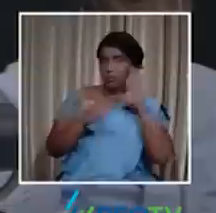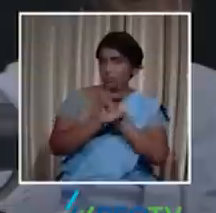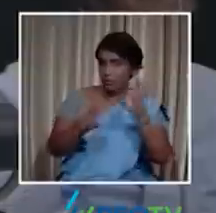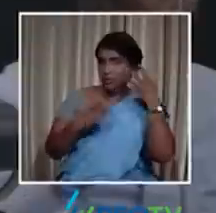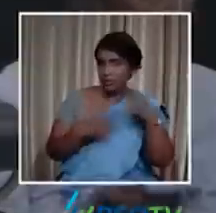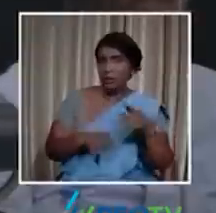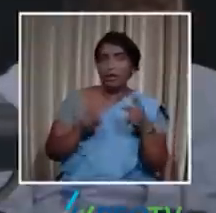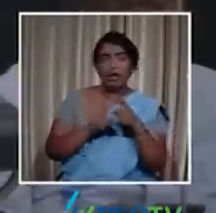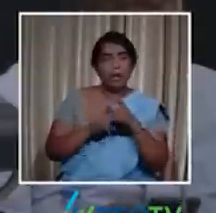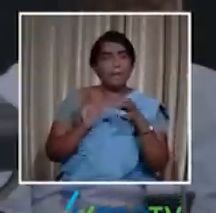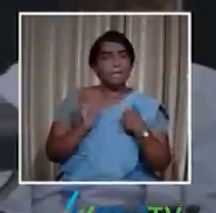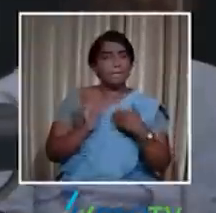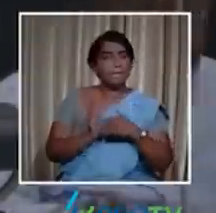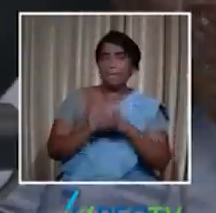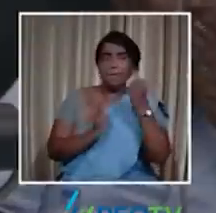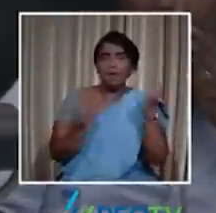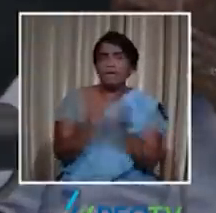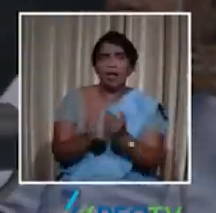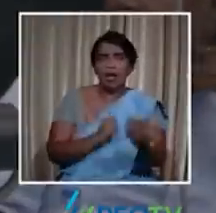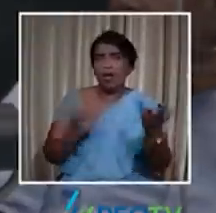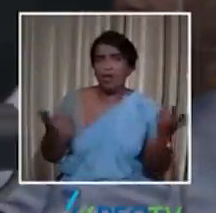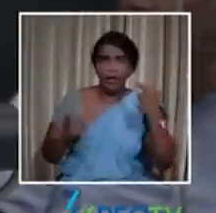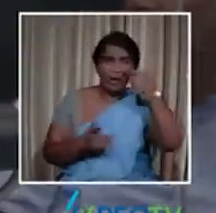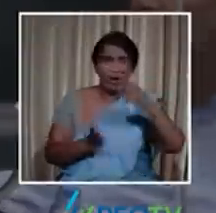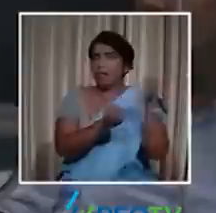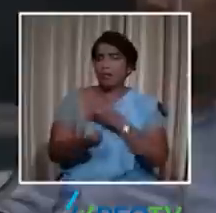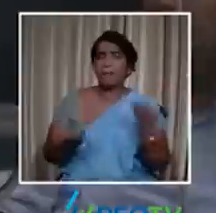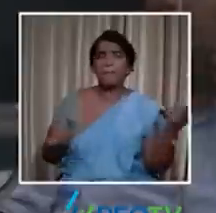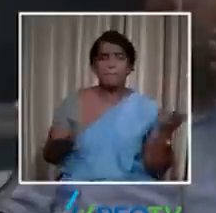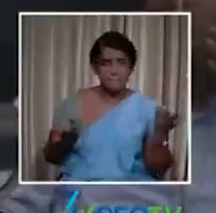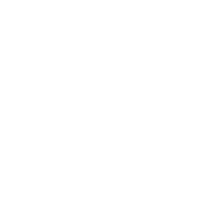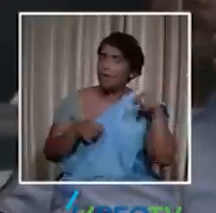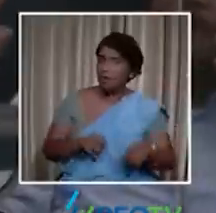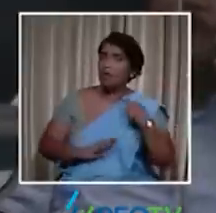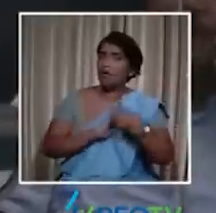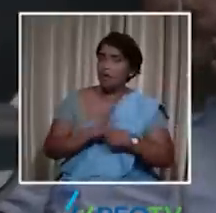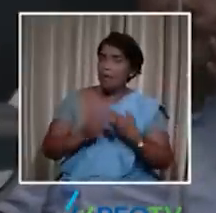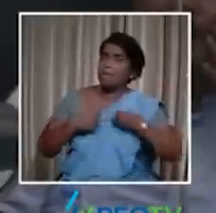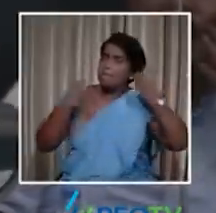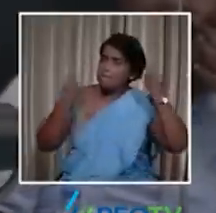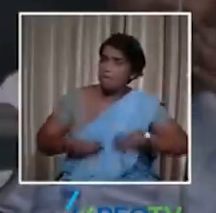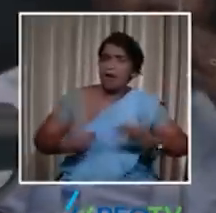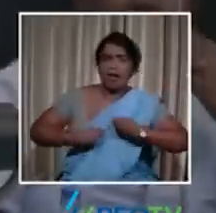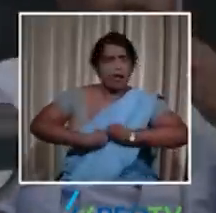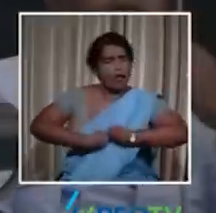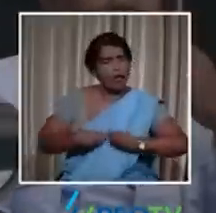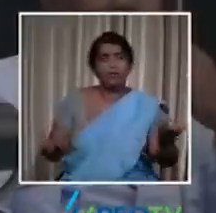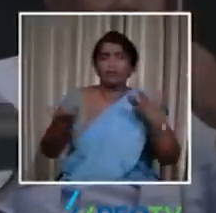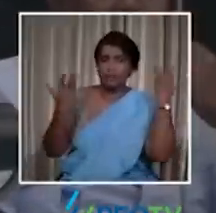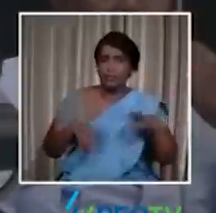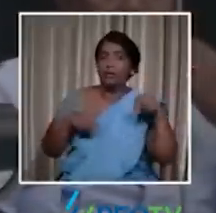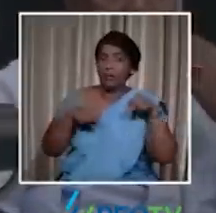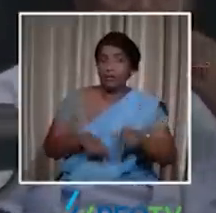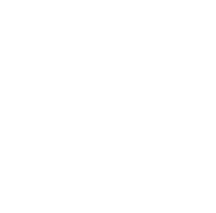නැහැ. ඩොලර් මිලියන 50ලු තියෙන අගමැතිතුමා. තෙල් නවක්වත් බා ගන්න බෑනේ. ඒ කියන්නේ මේ රට බංගලොත් බා වෙනුත් පල්ලහැට වැටලා කියන එක අද